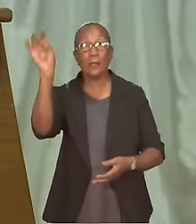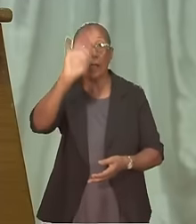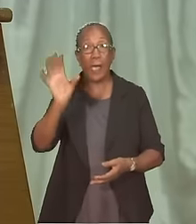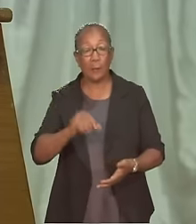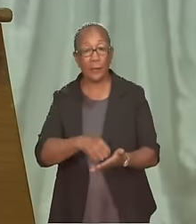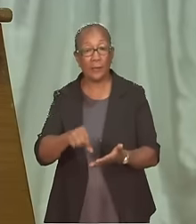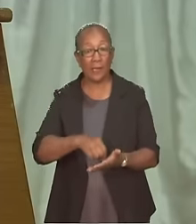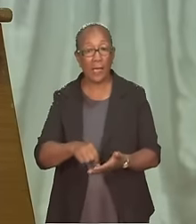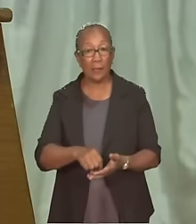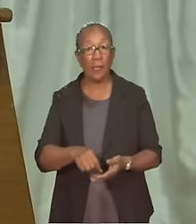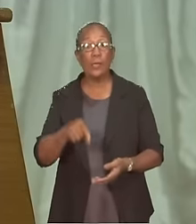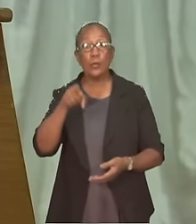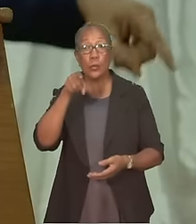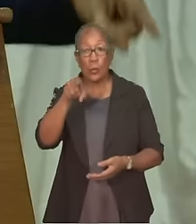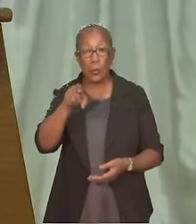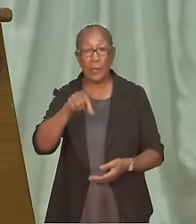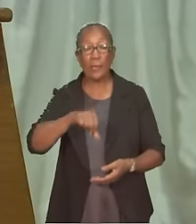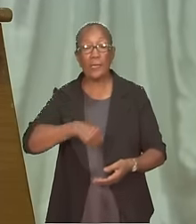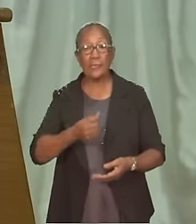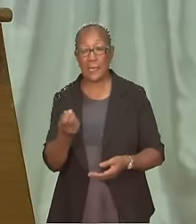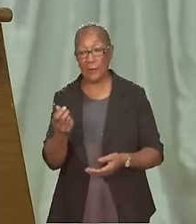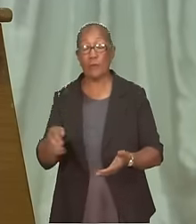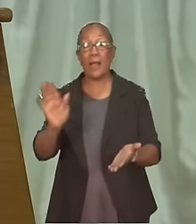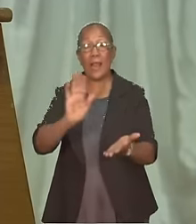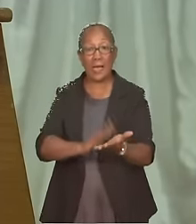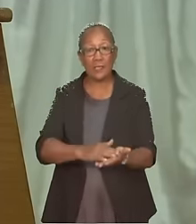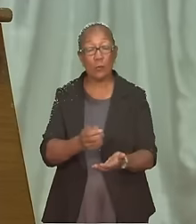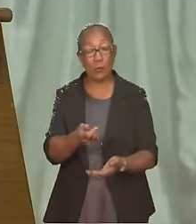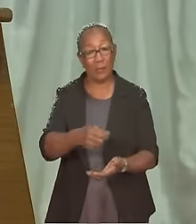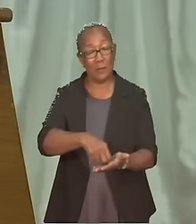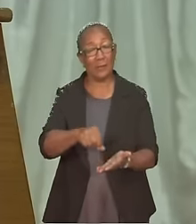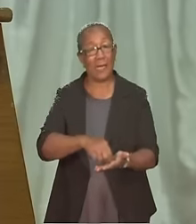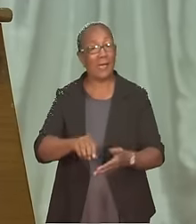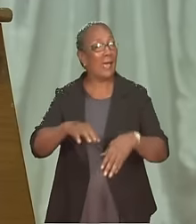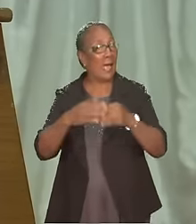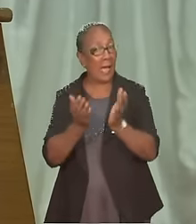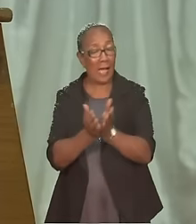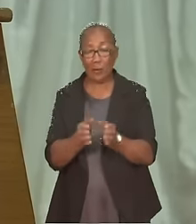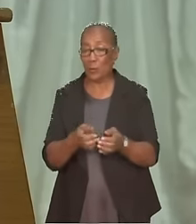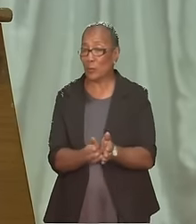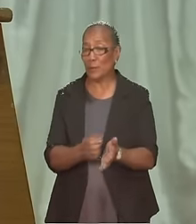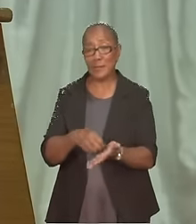gaat belastingincentives krijgen daarvoor. Dus alle groepen zijn berekend.